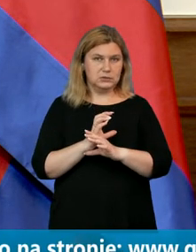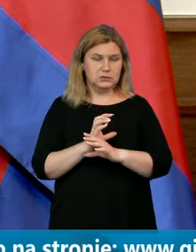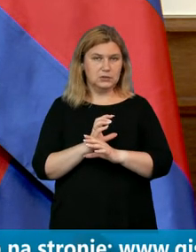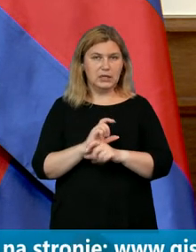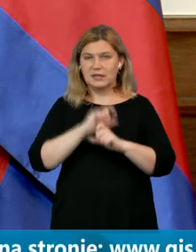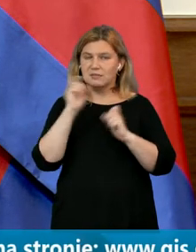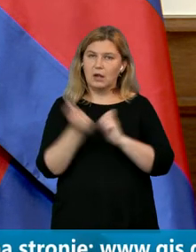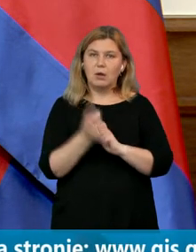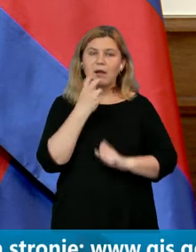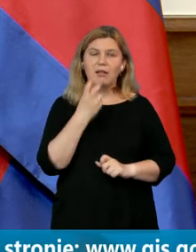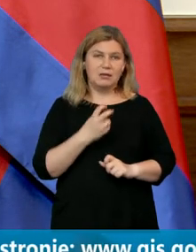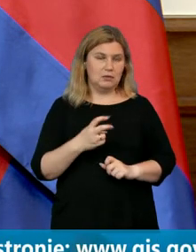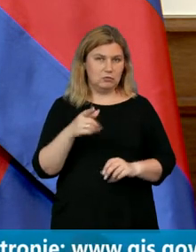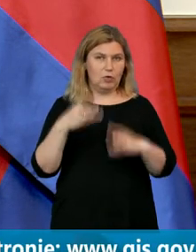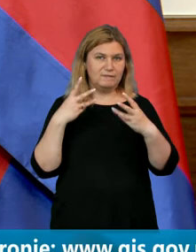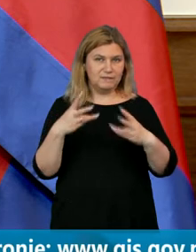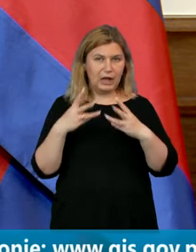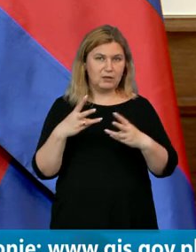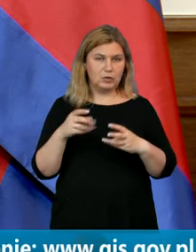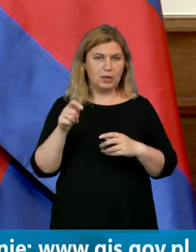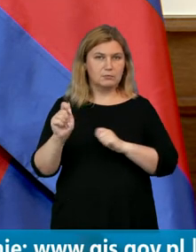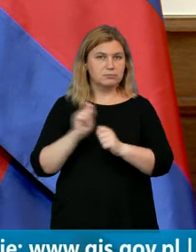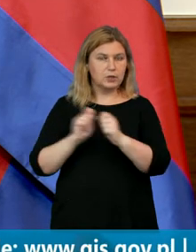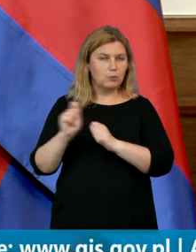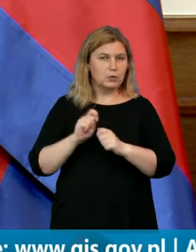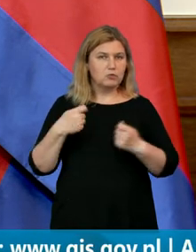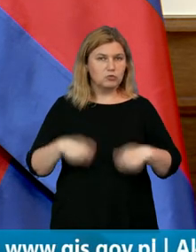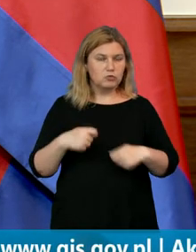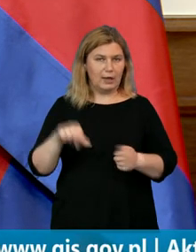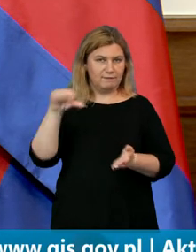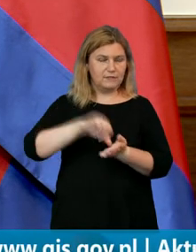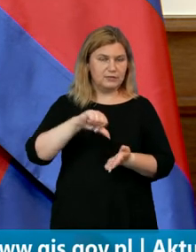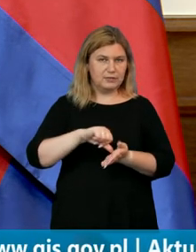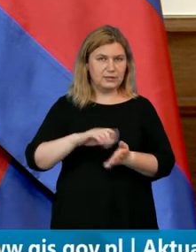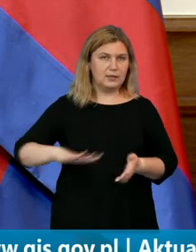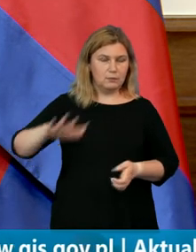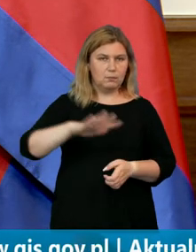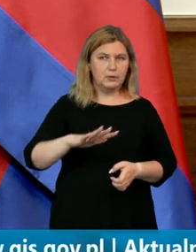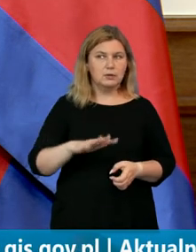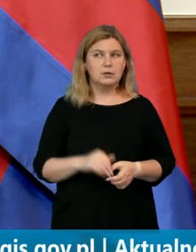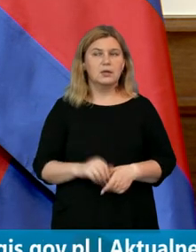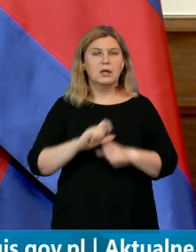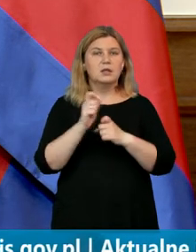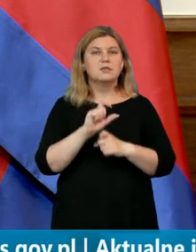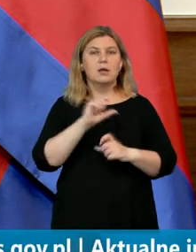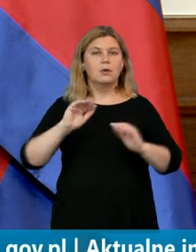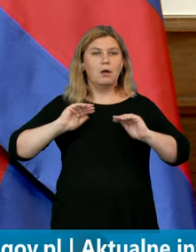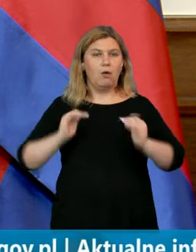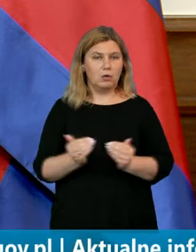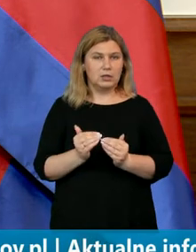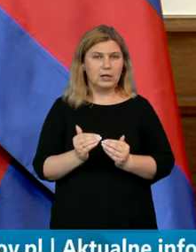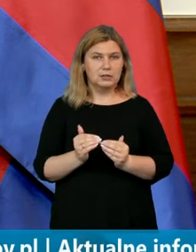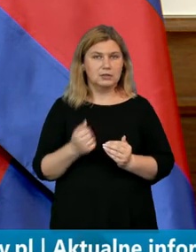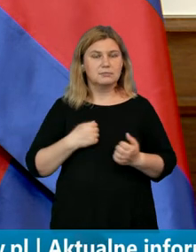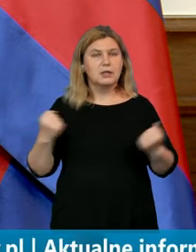całkowicie elektryczne. To też ważny krok w komunikacji, szczególnie tutaj w ścisłym centrum Szczecina. Cały czas ograniczamy, staramy